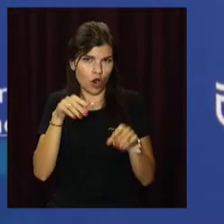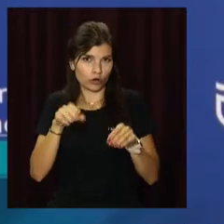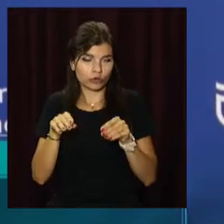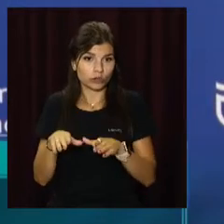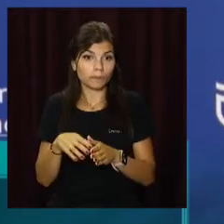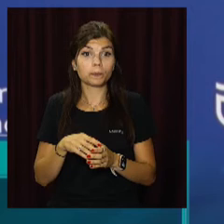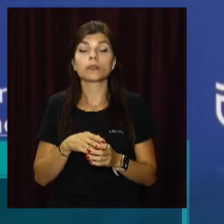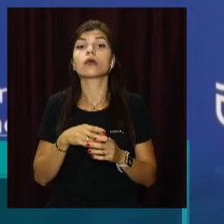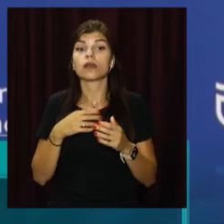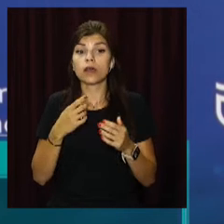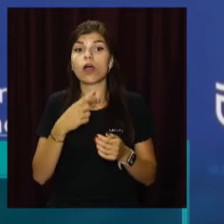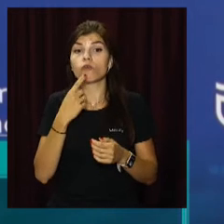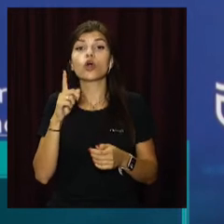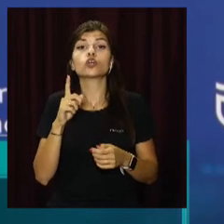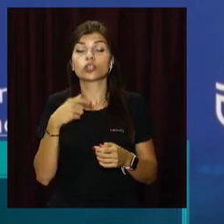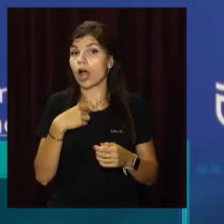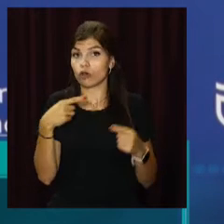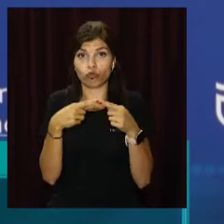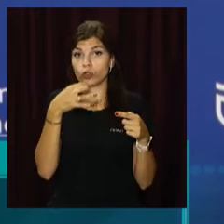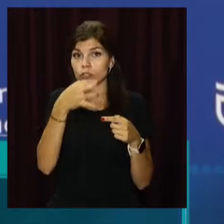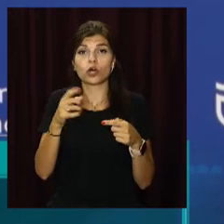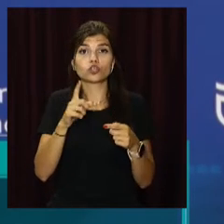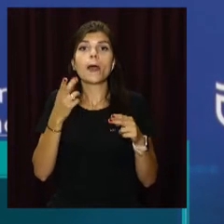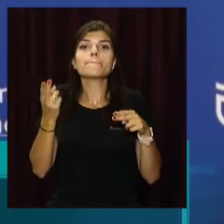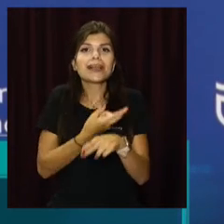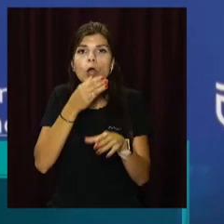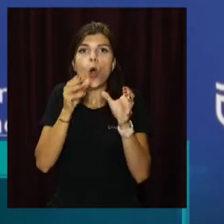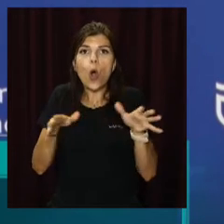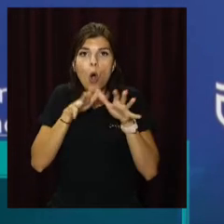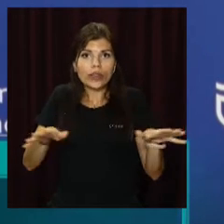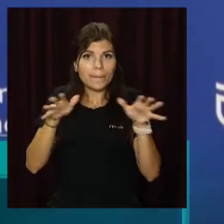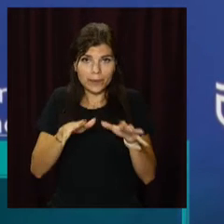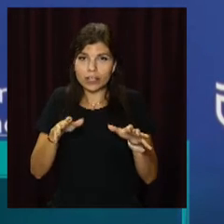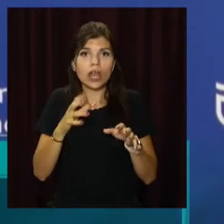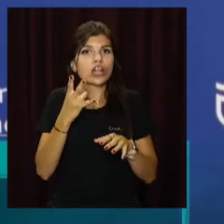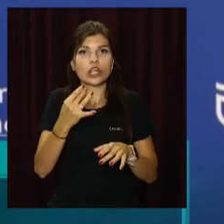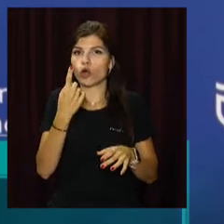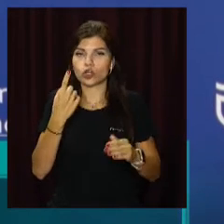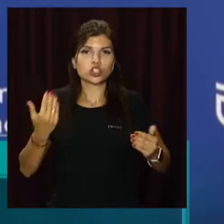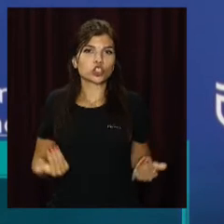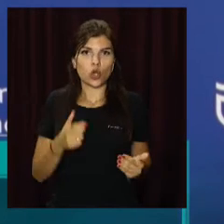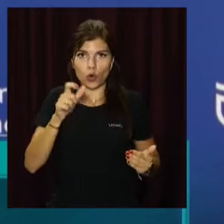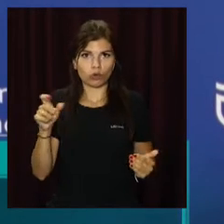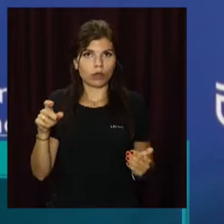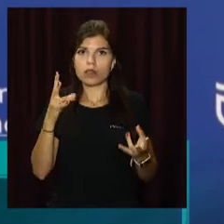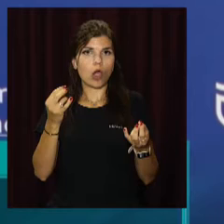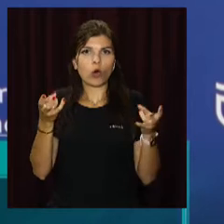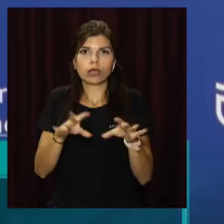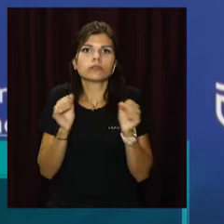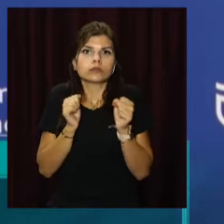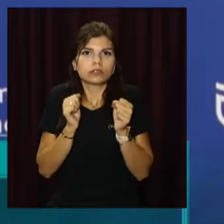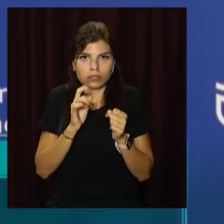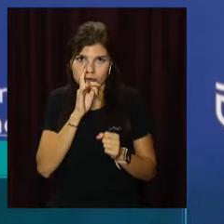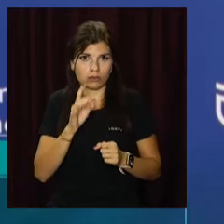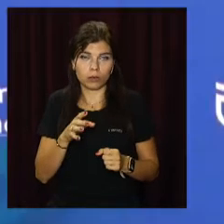Заверяю вас, что без отопления у нас не останется ни один житель города Днепр. И система перевода на автономное отопление,